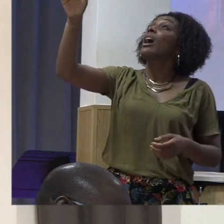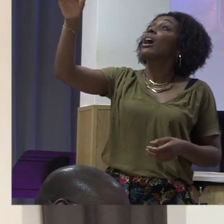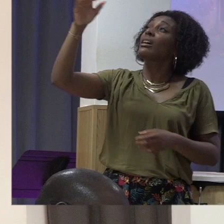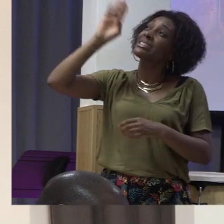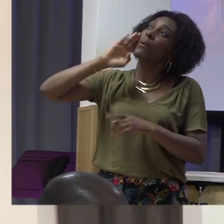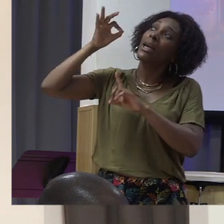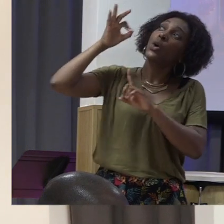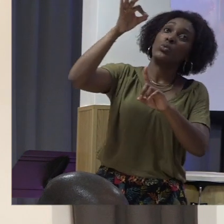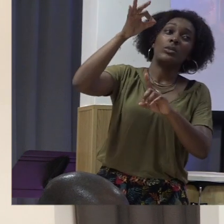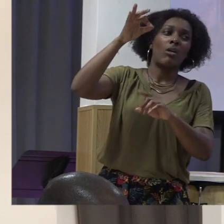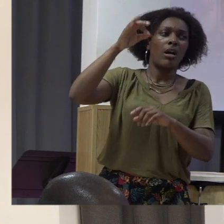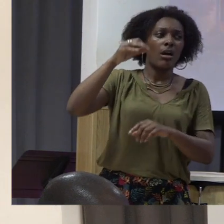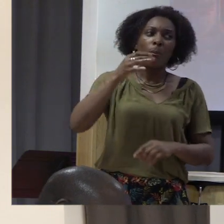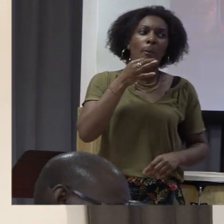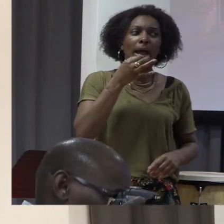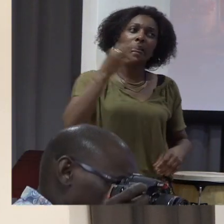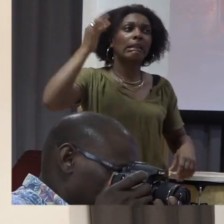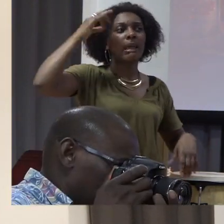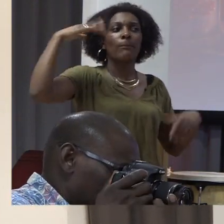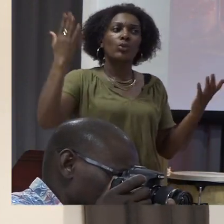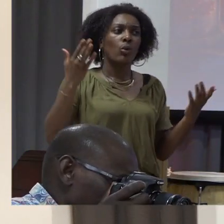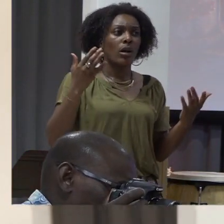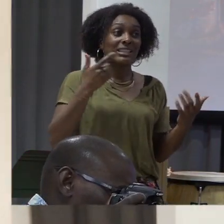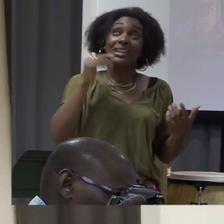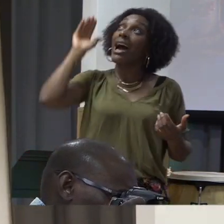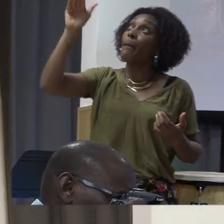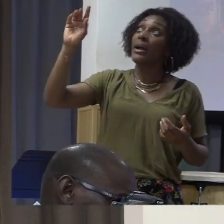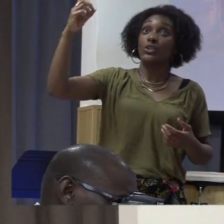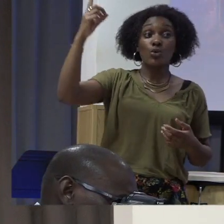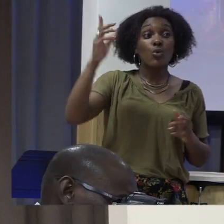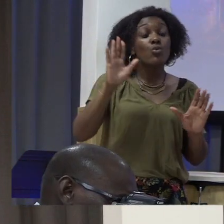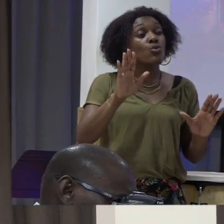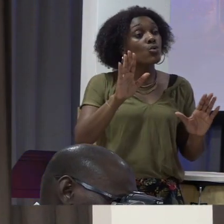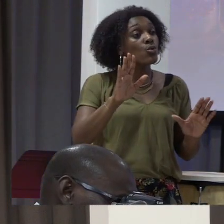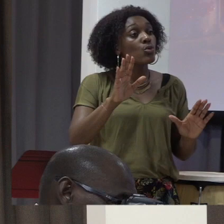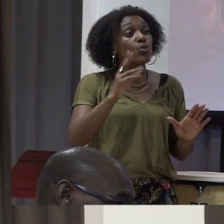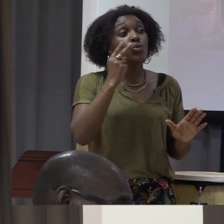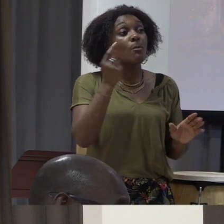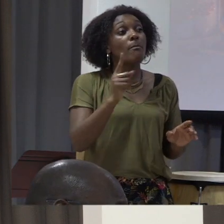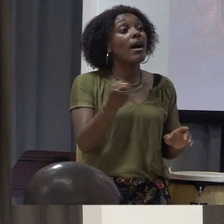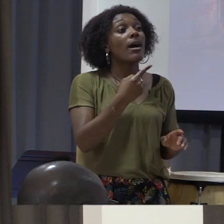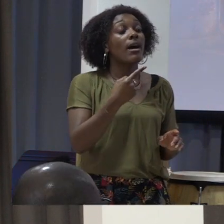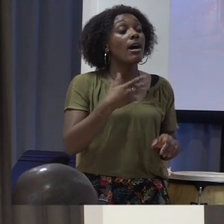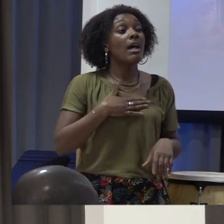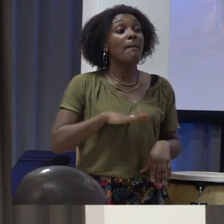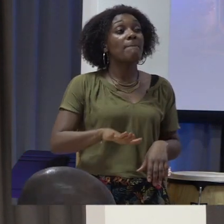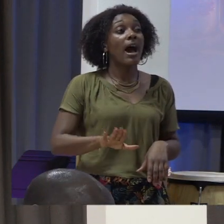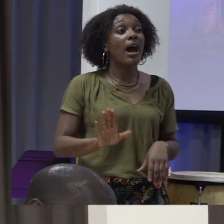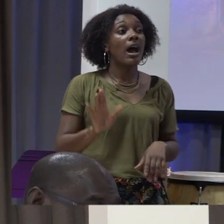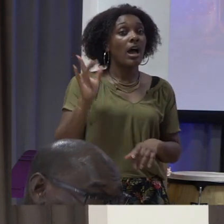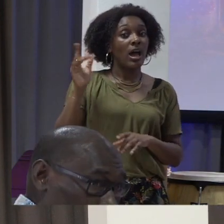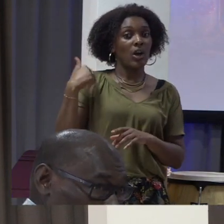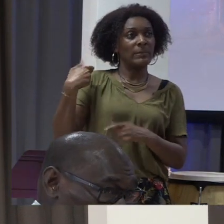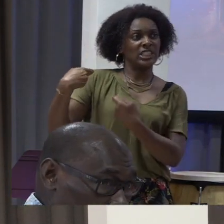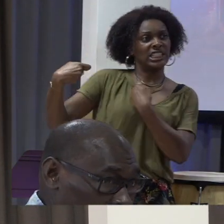risque. On prend un risque important, un risque majeur. Un risque parce que l'être humain n'aime pas que quelqu'un d'autre